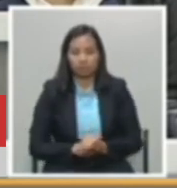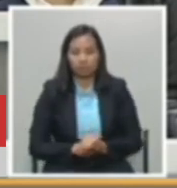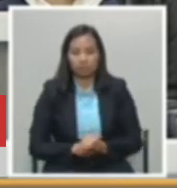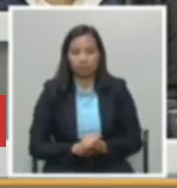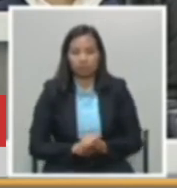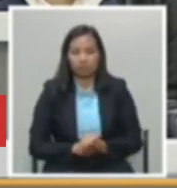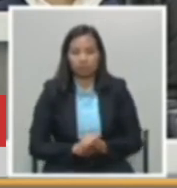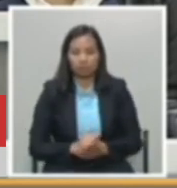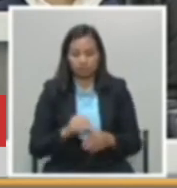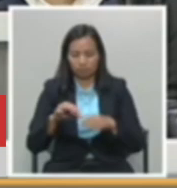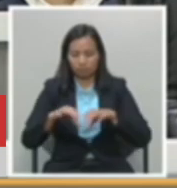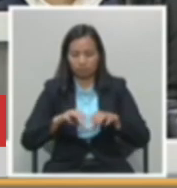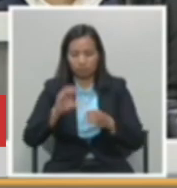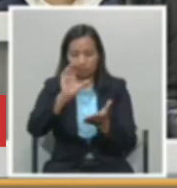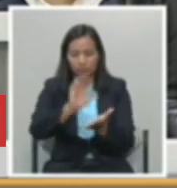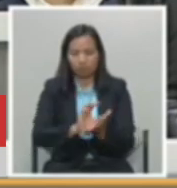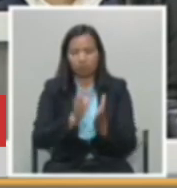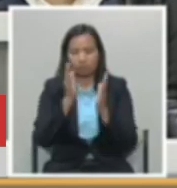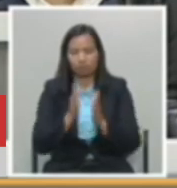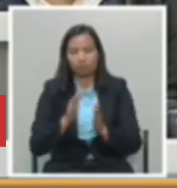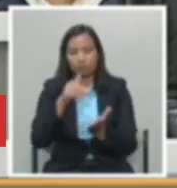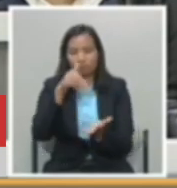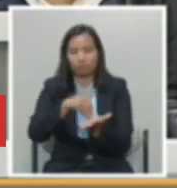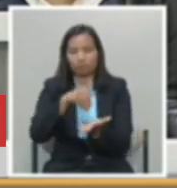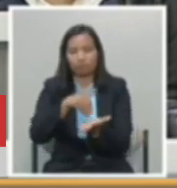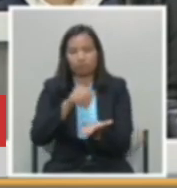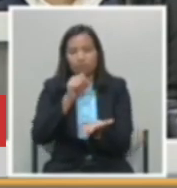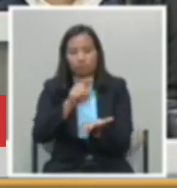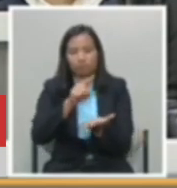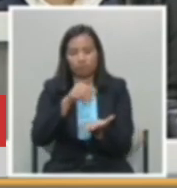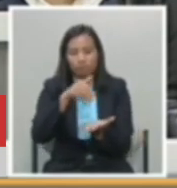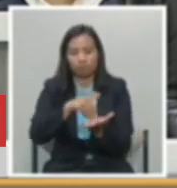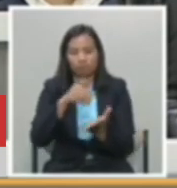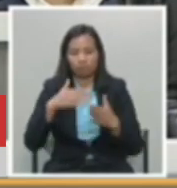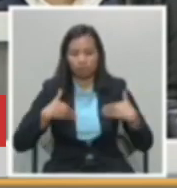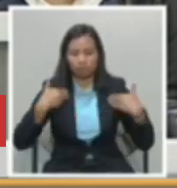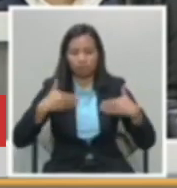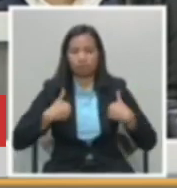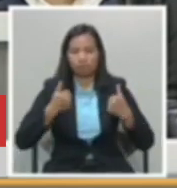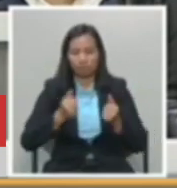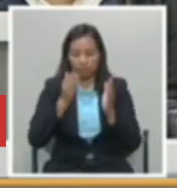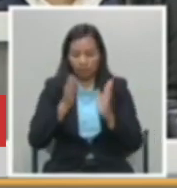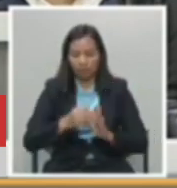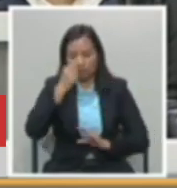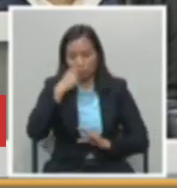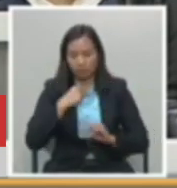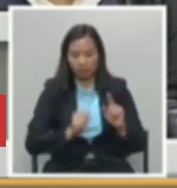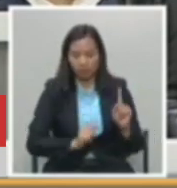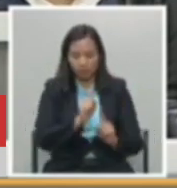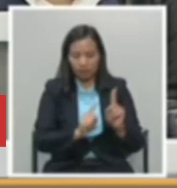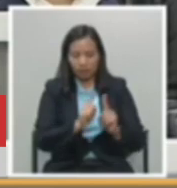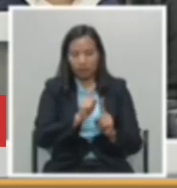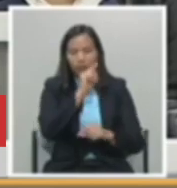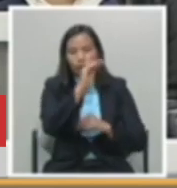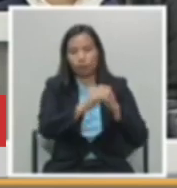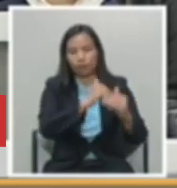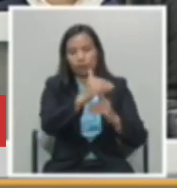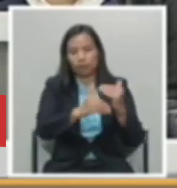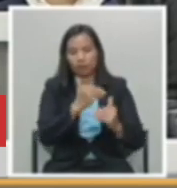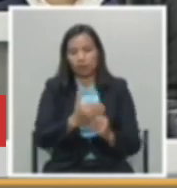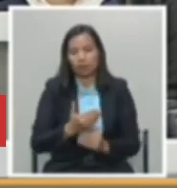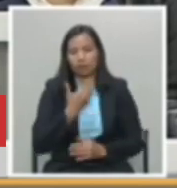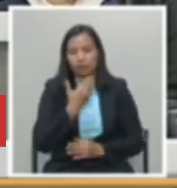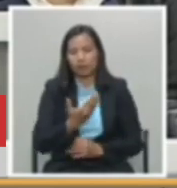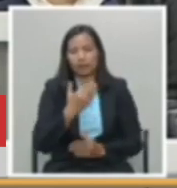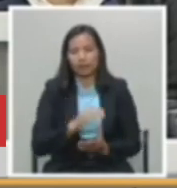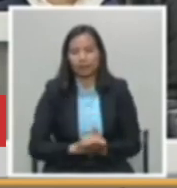จัดทำงบประมาณโดยเอาคนเป็นศูนย์กลางเอาความสุขของคนไทยเป็นตัวชี้วัดความเจริญเติบโตของประเท